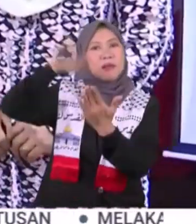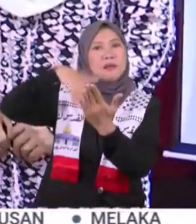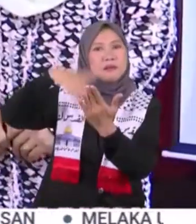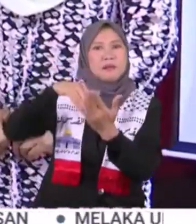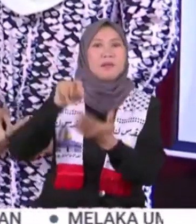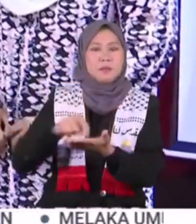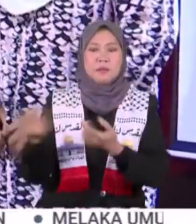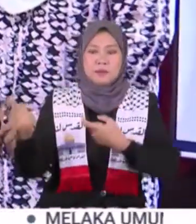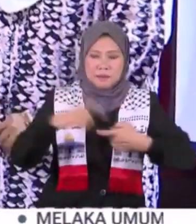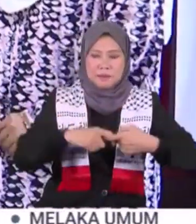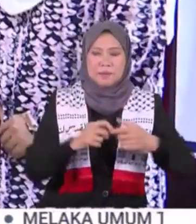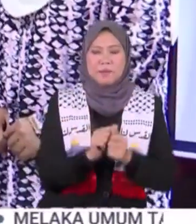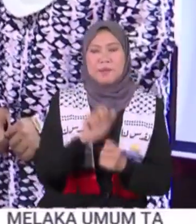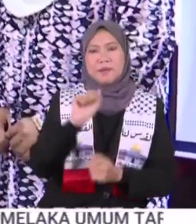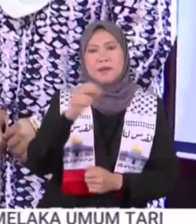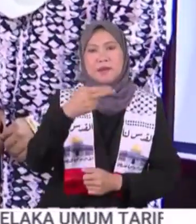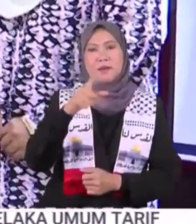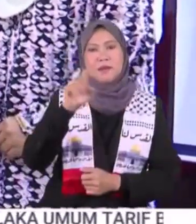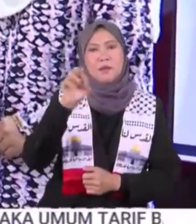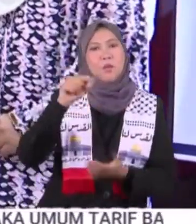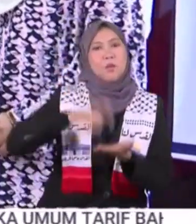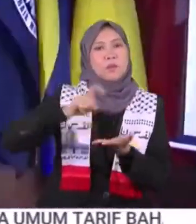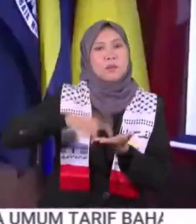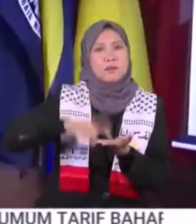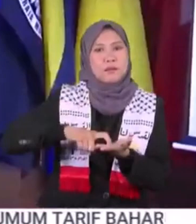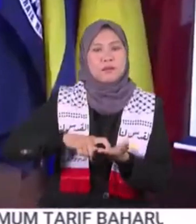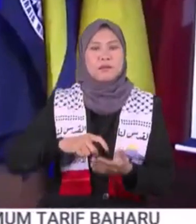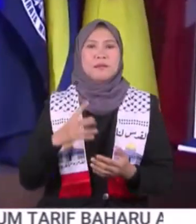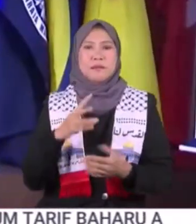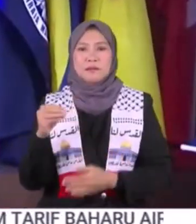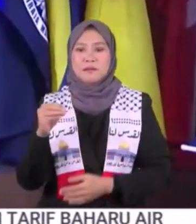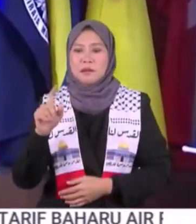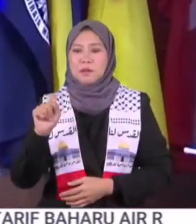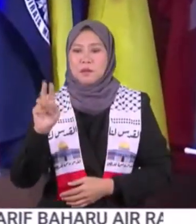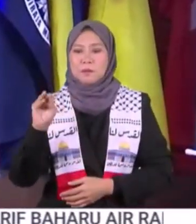berkait kegiatan along di kota Bu dan tumpat minggu lalu